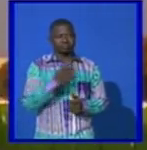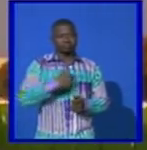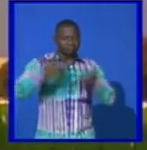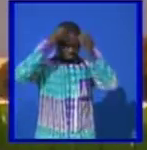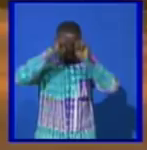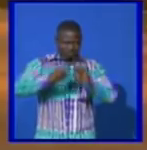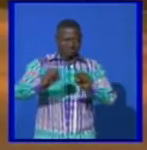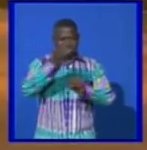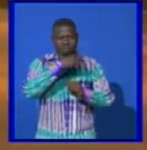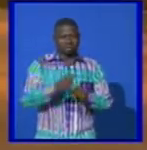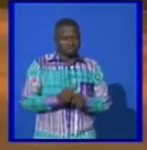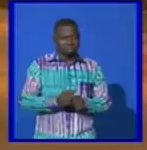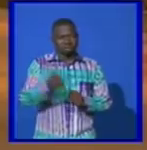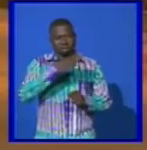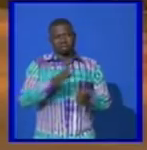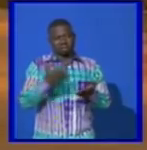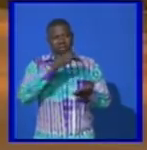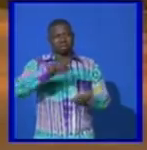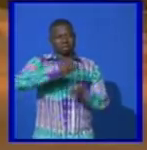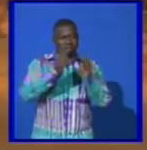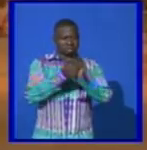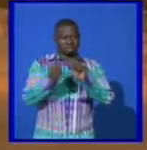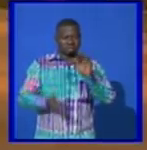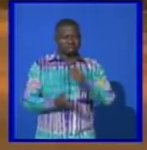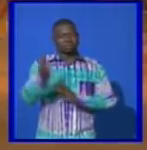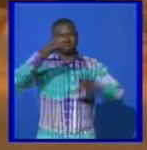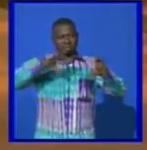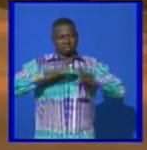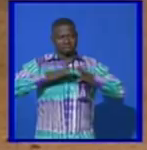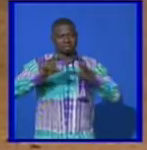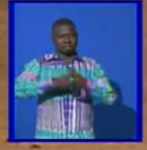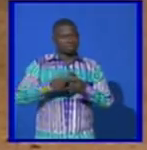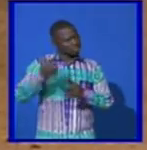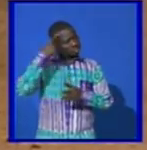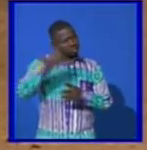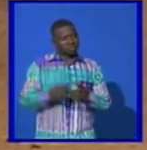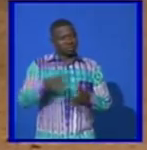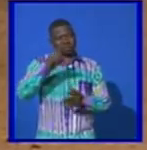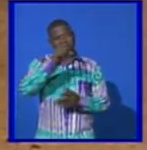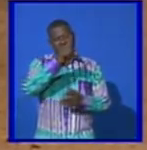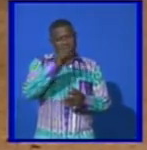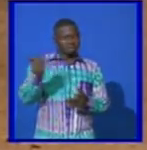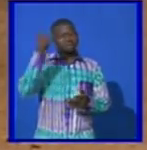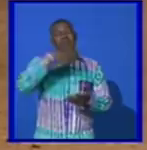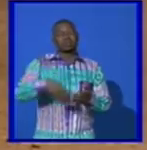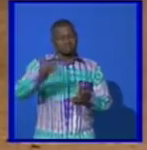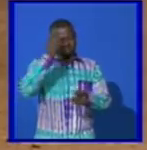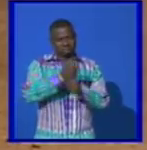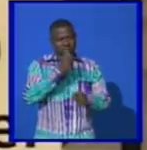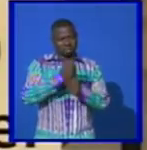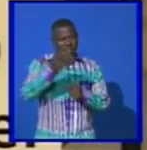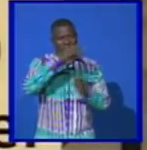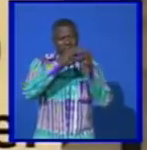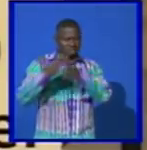son départ en vacances dans sa résidence de luxe de Floride. Pour des centaines de milliers de fonctionnaires américains, en revanche, ces fêtes risquent d'être